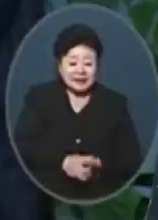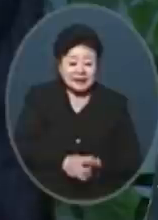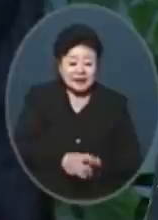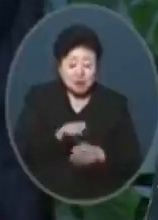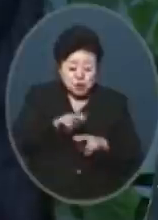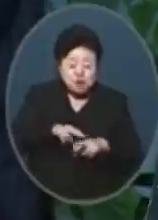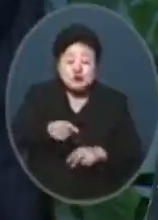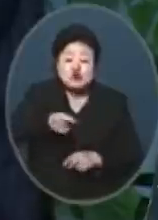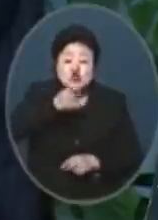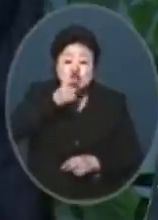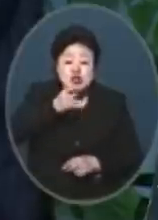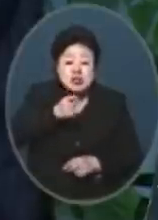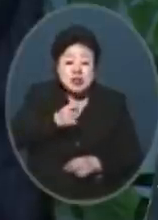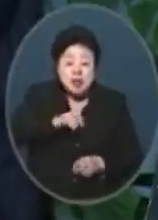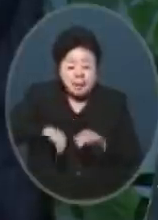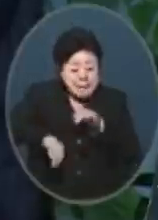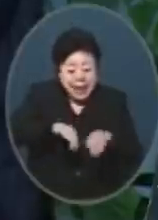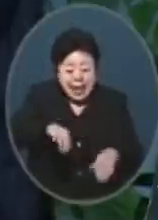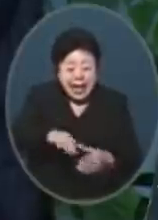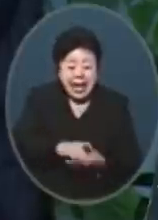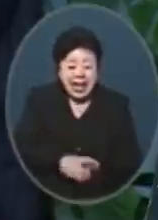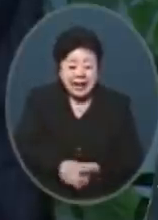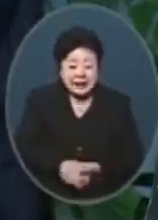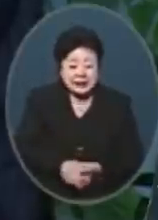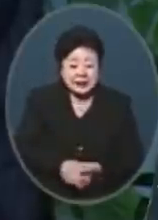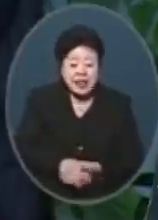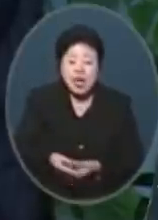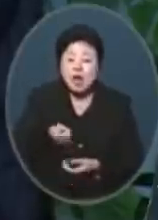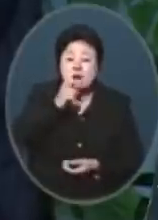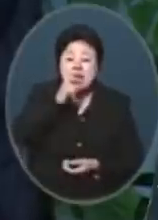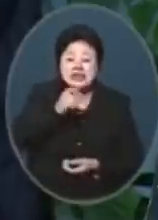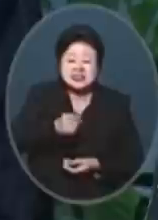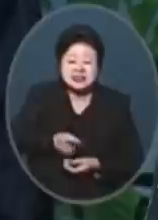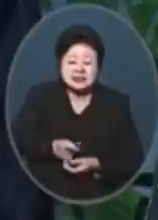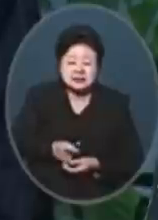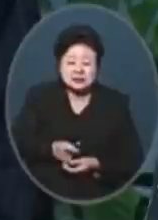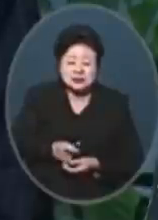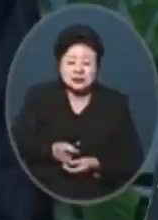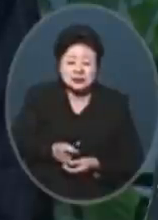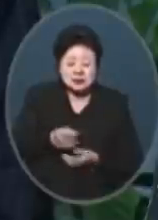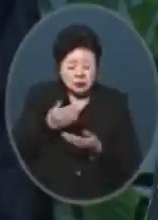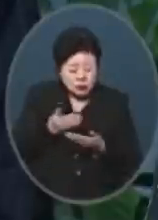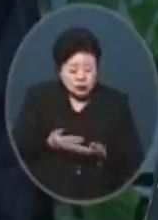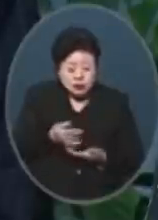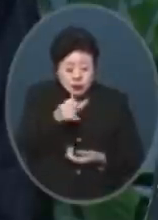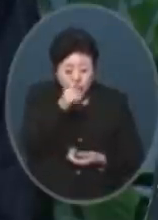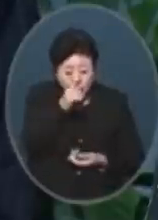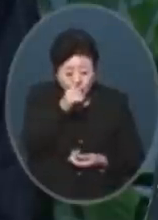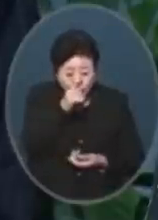우물을 파야 마실 물도 얻을 수 있고